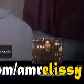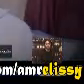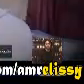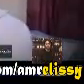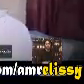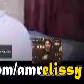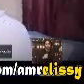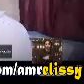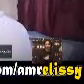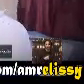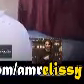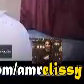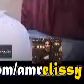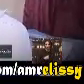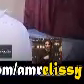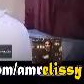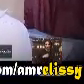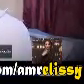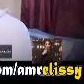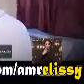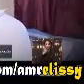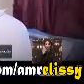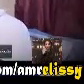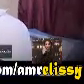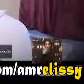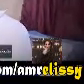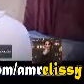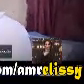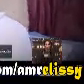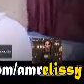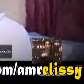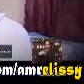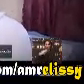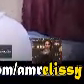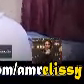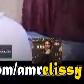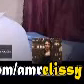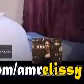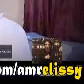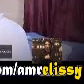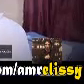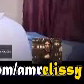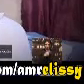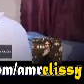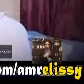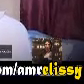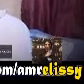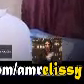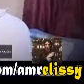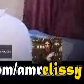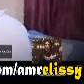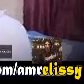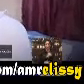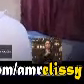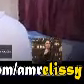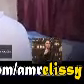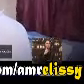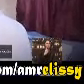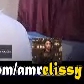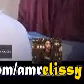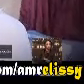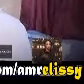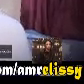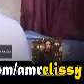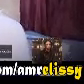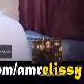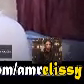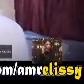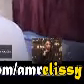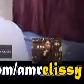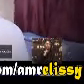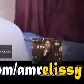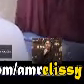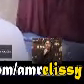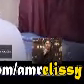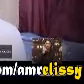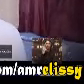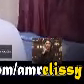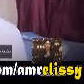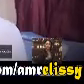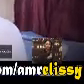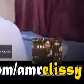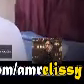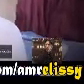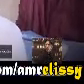كانت جات لي جلطة سنة 2004، وربنا كبير اللي كرمني منها وشفيت، وجالي منها سكر، فردت لي في